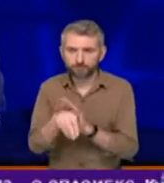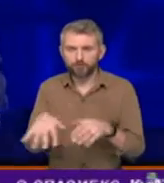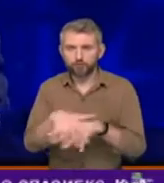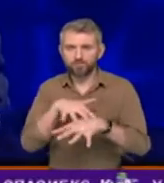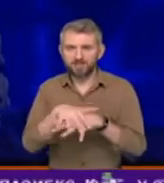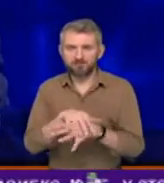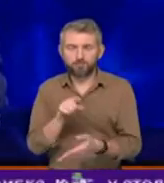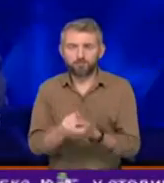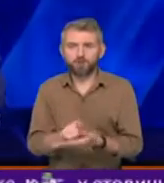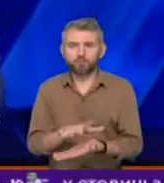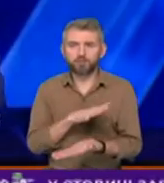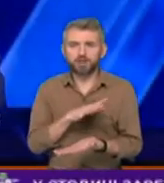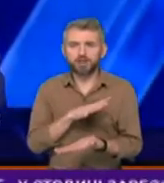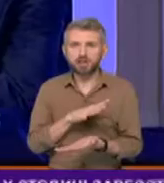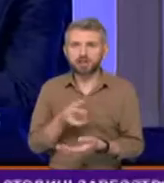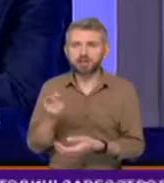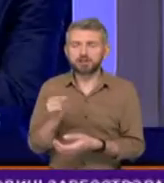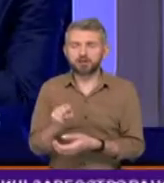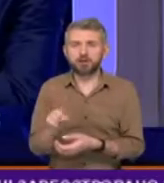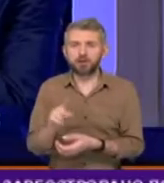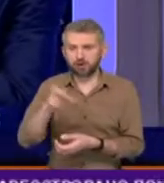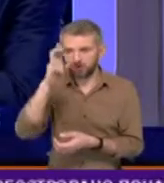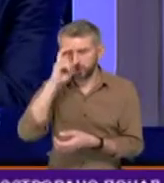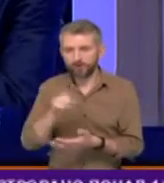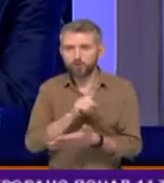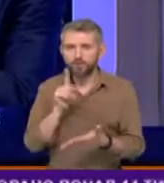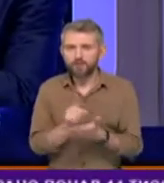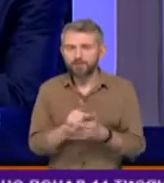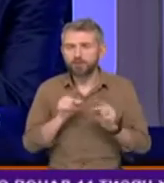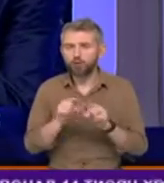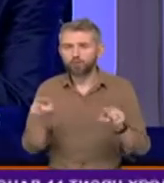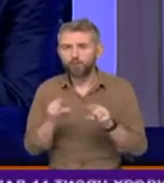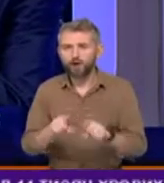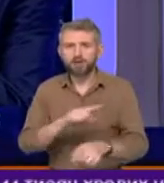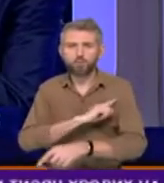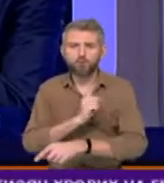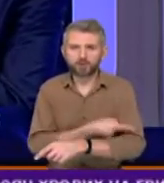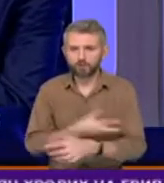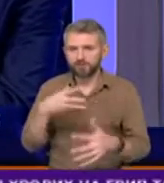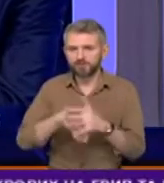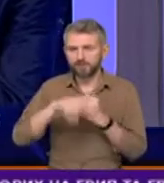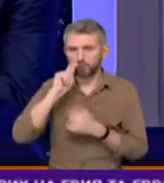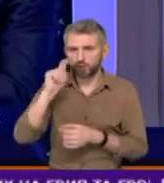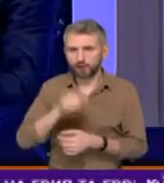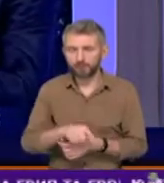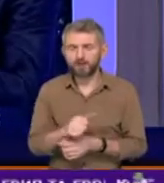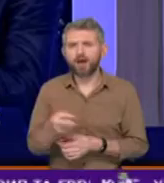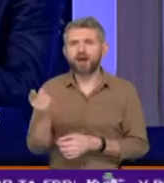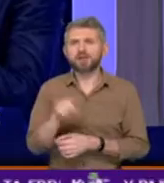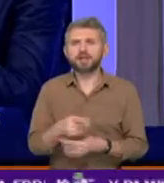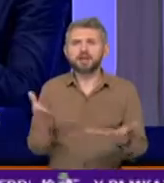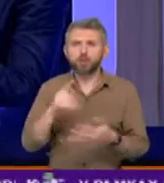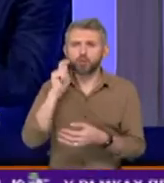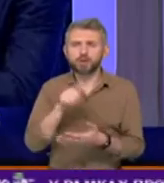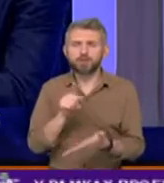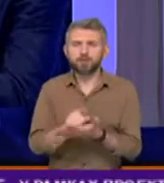Він має бути тією річчю, яку держава зобов'язана пропагувати і посилювати всередині України. А те, якою Україна